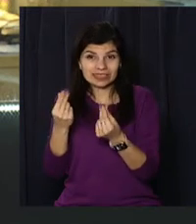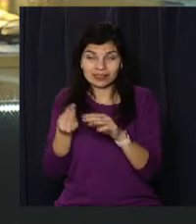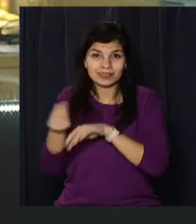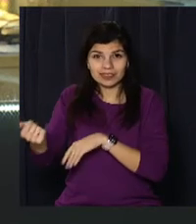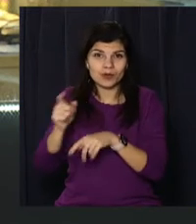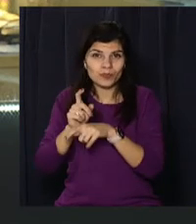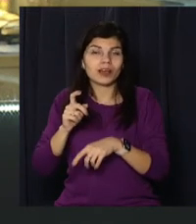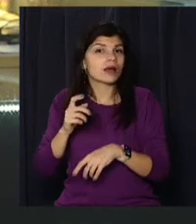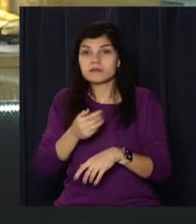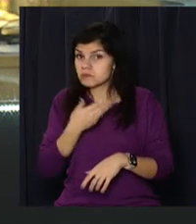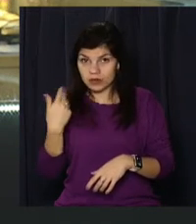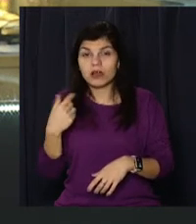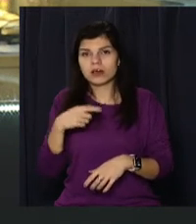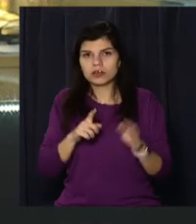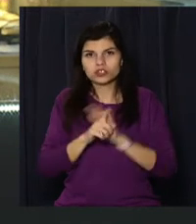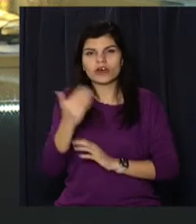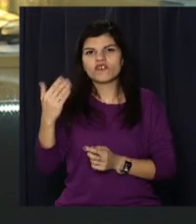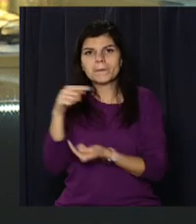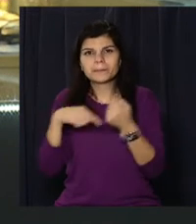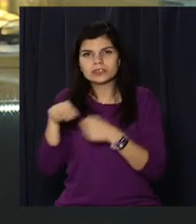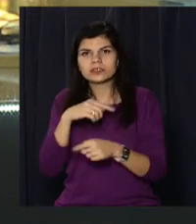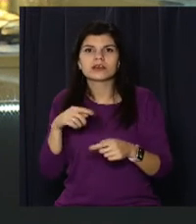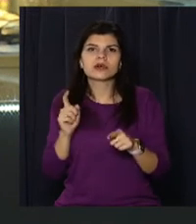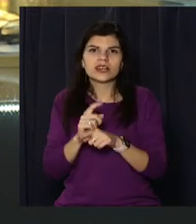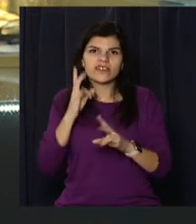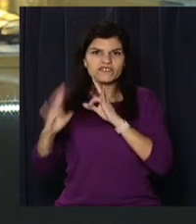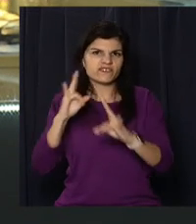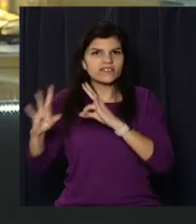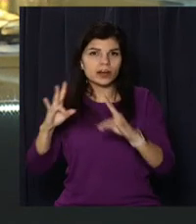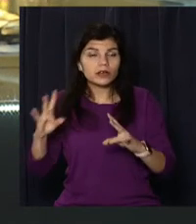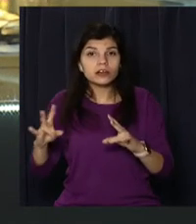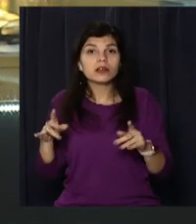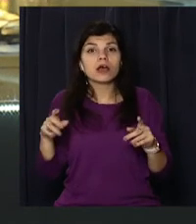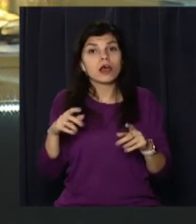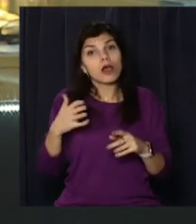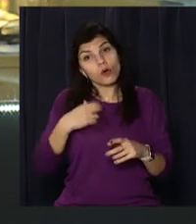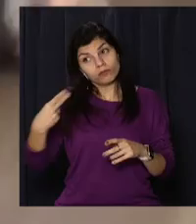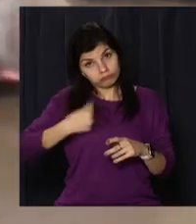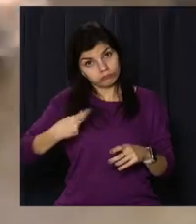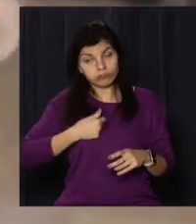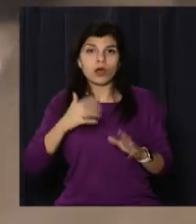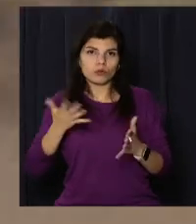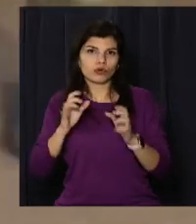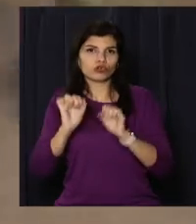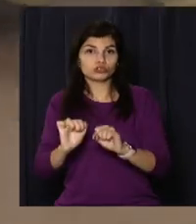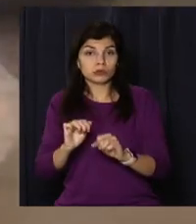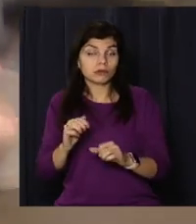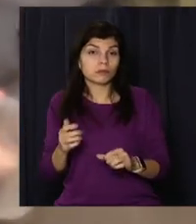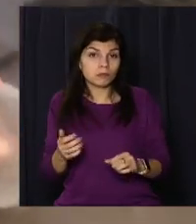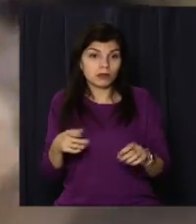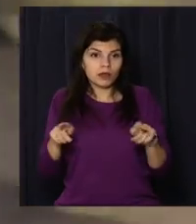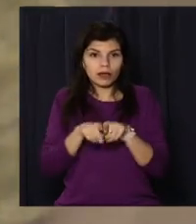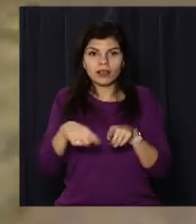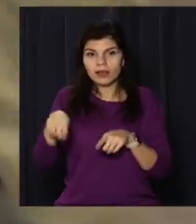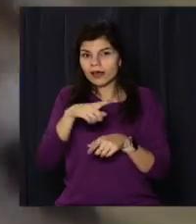данину, активісти завдавали їхньому бізнесу репутаційної шкоди. За інформацією СБУ, злочинну схему організував